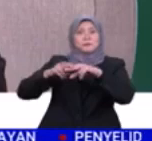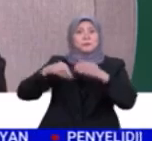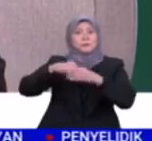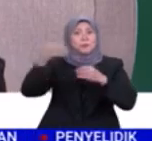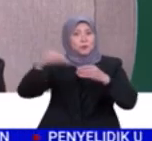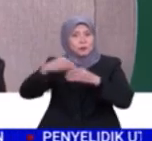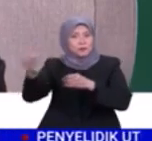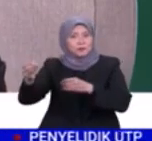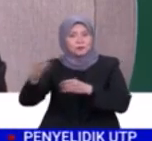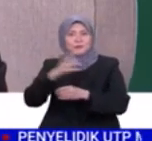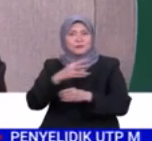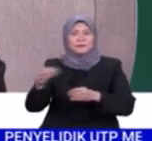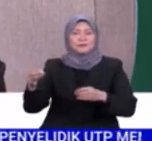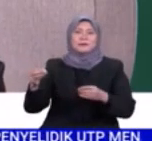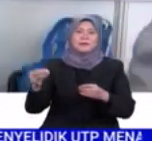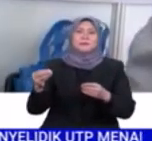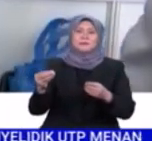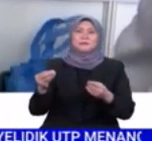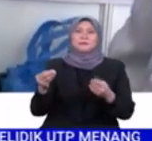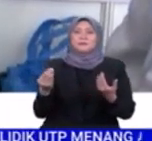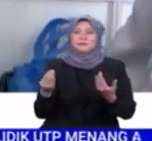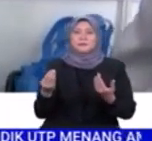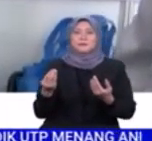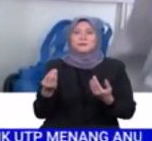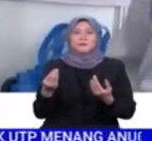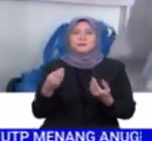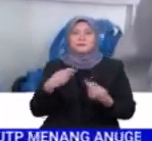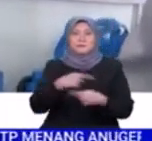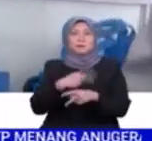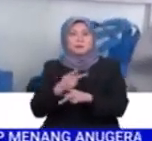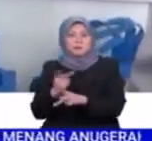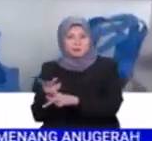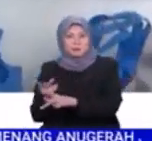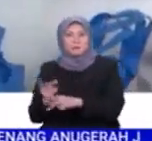dan meningkatkan SSL kita.